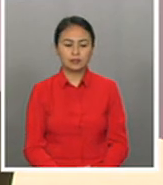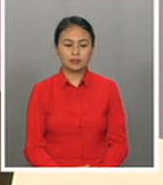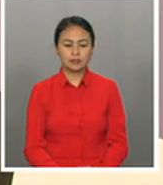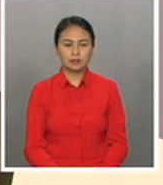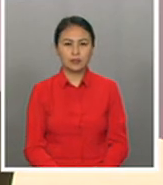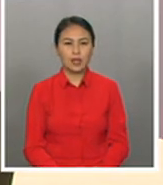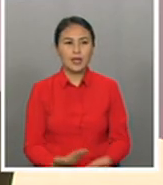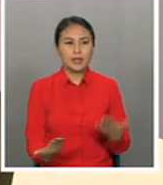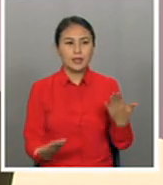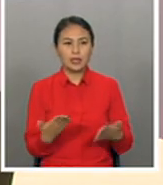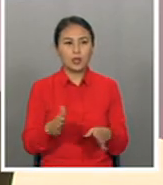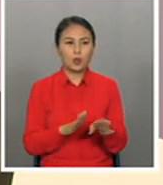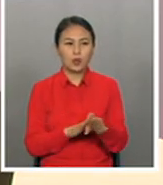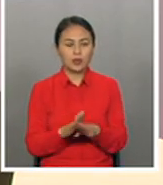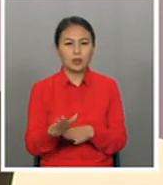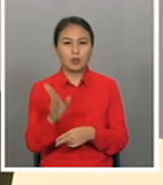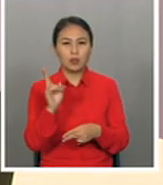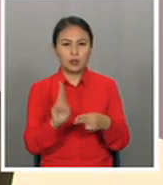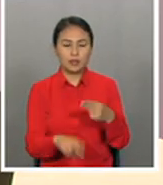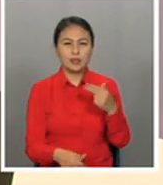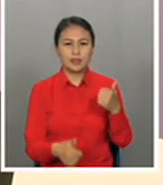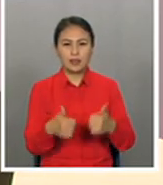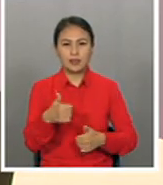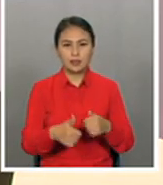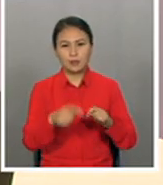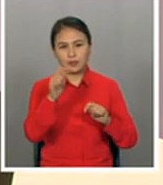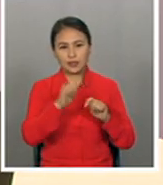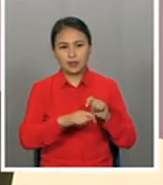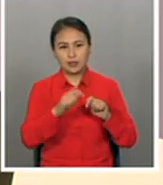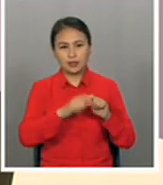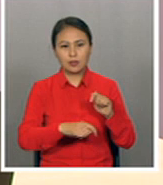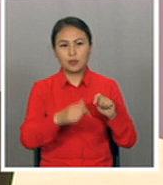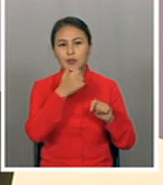Орындап болсаңдар, салыстырып, тексеріп көрейік.